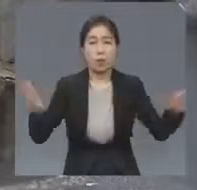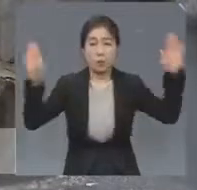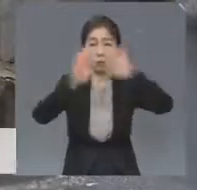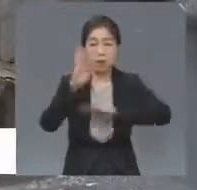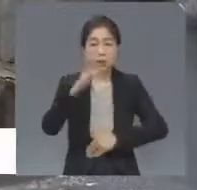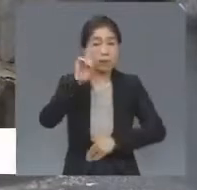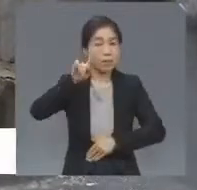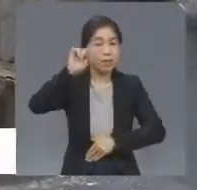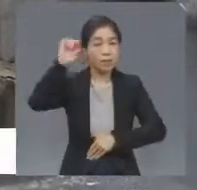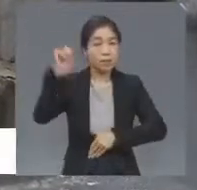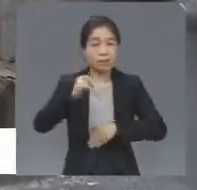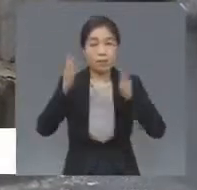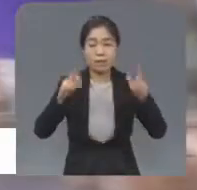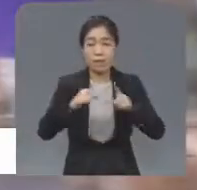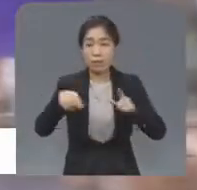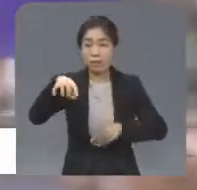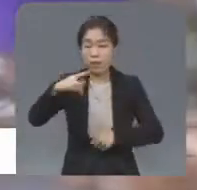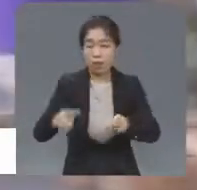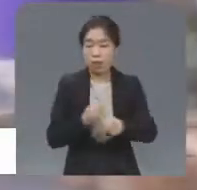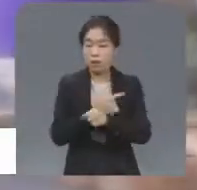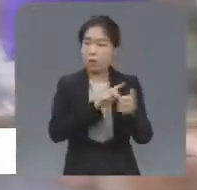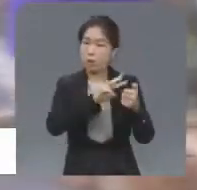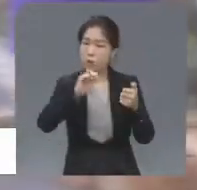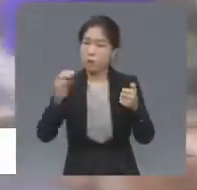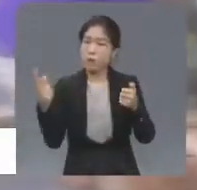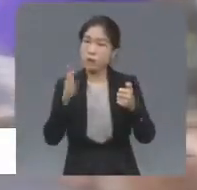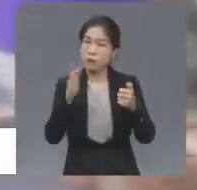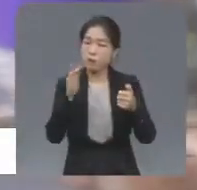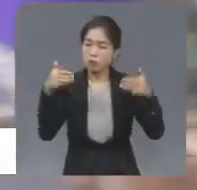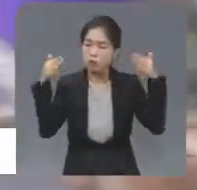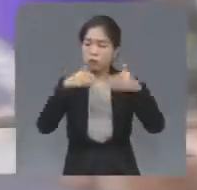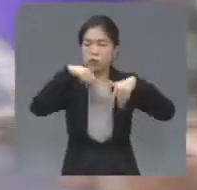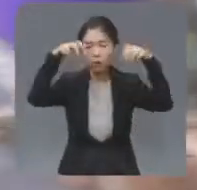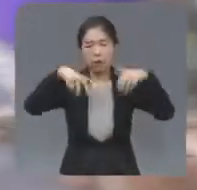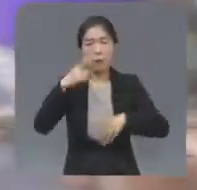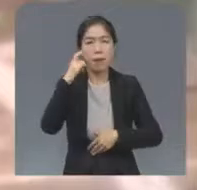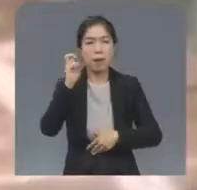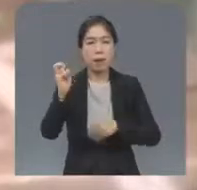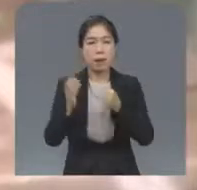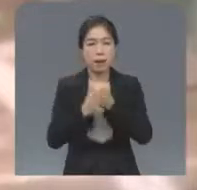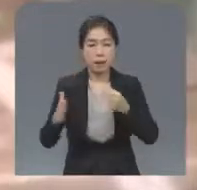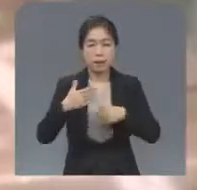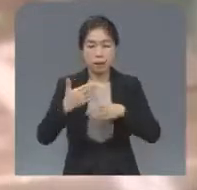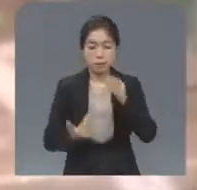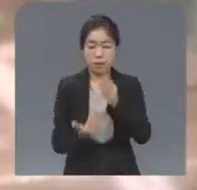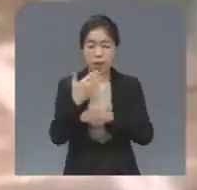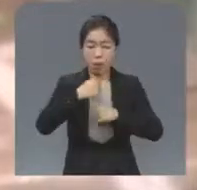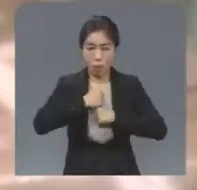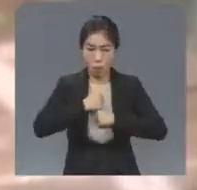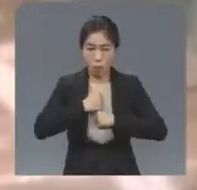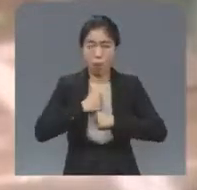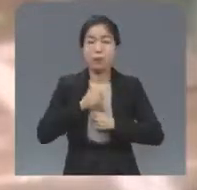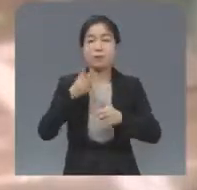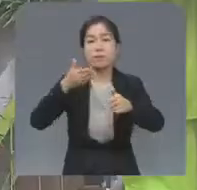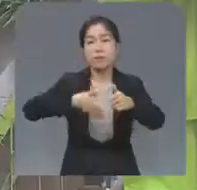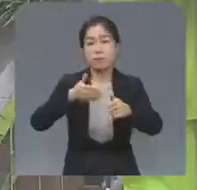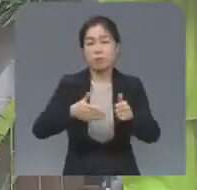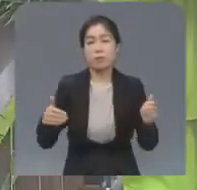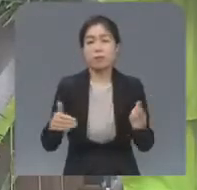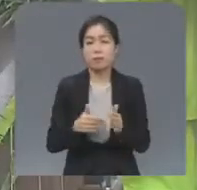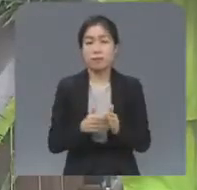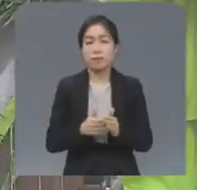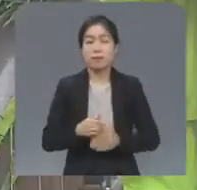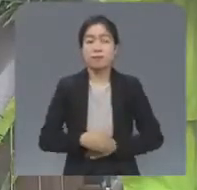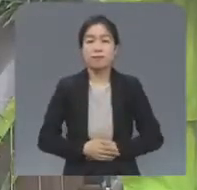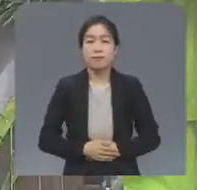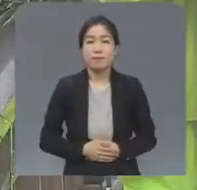내일 새벽 사이 일부 지역에 시간당 50mm가량의 집중호우가 예상된다며 안전사고 등 피해 예방을 당부했습니다.